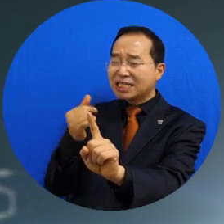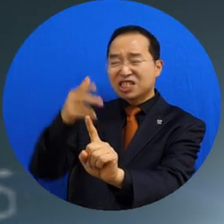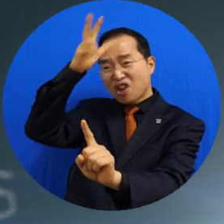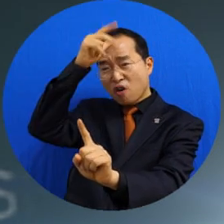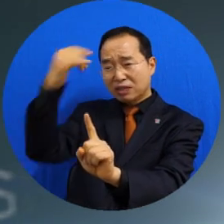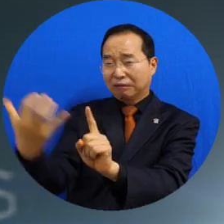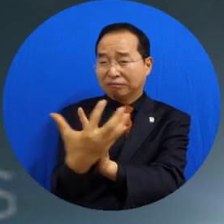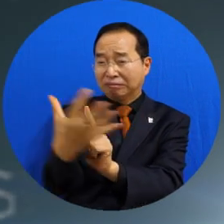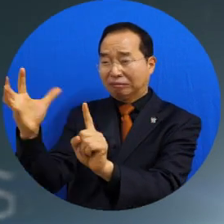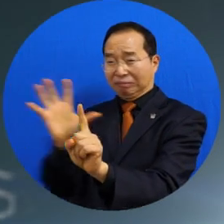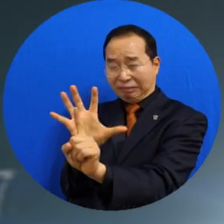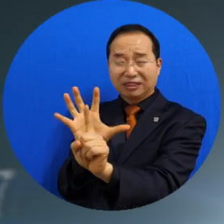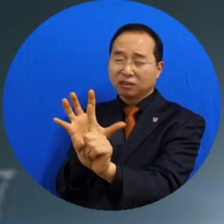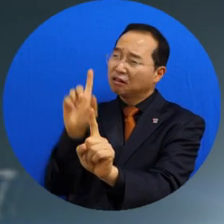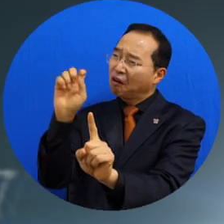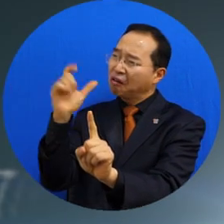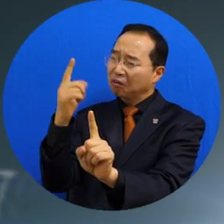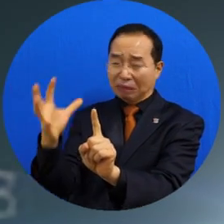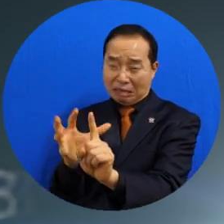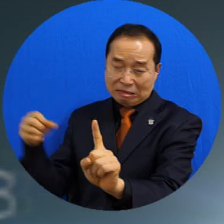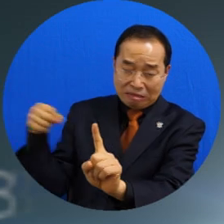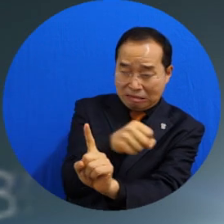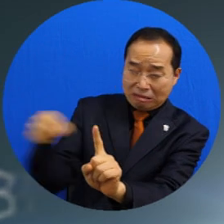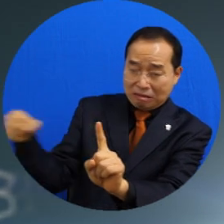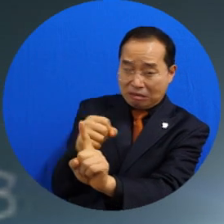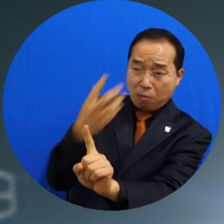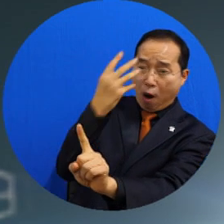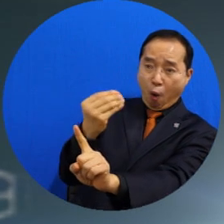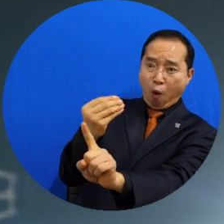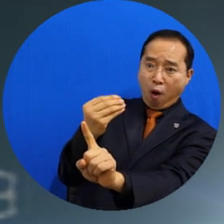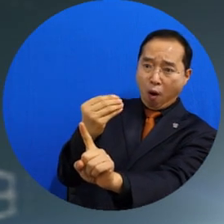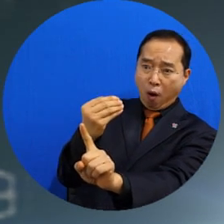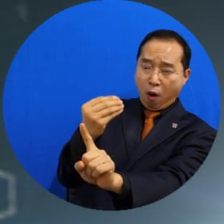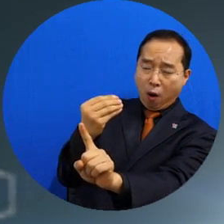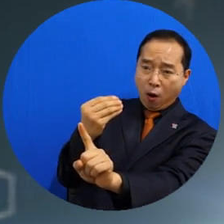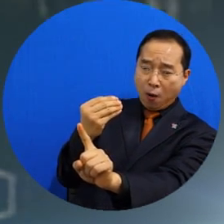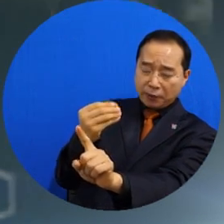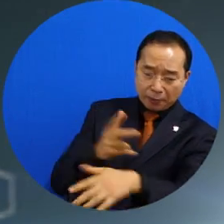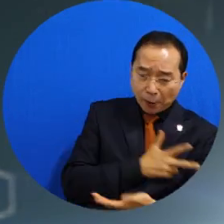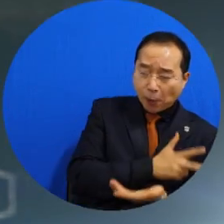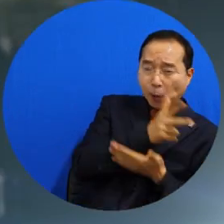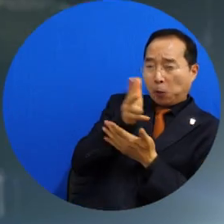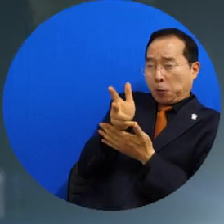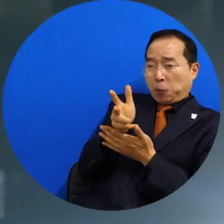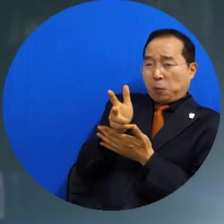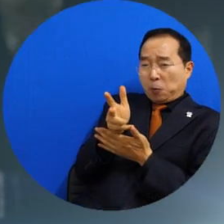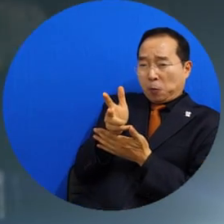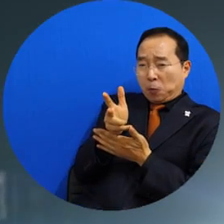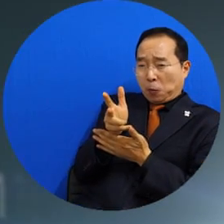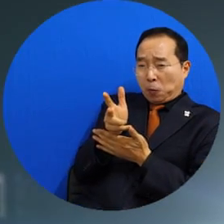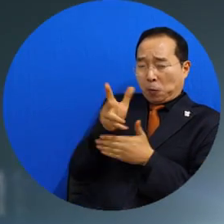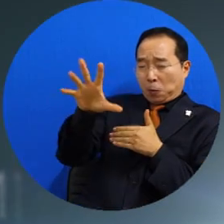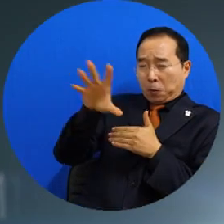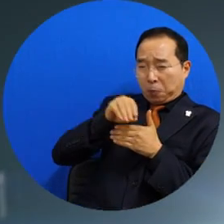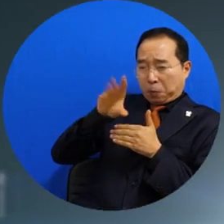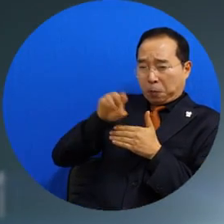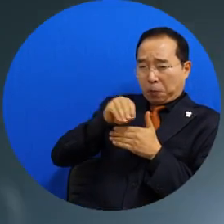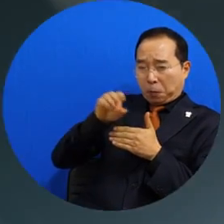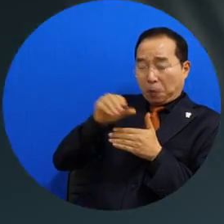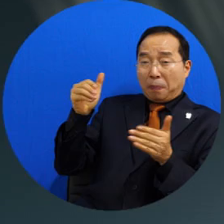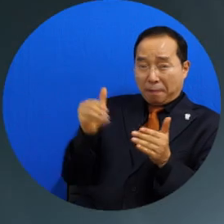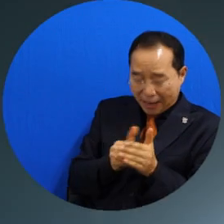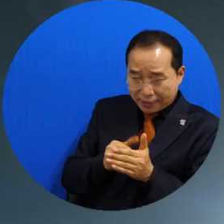당하는 이 장면을 목격한 거예요. 너무 충격을 받아서 이 사람이 소지하고 있던 비디오 카메라를 꺼내서 이 장면을 촬영을